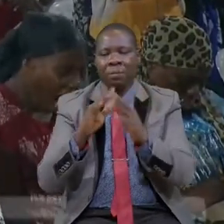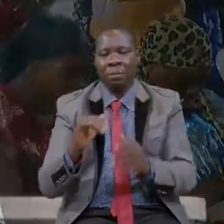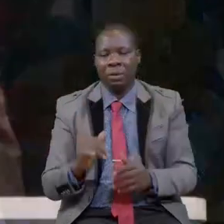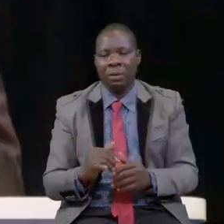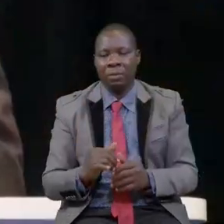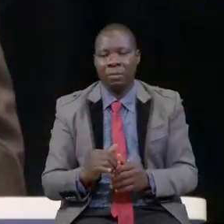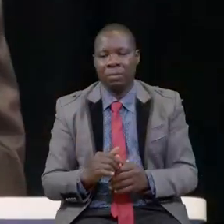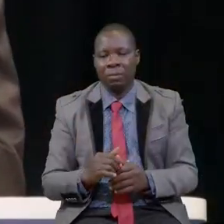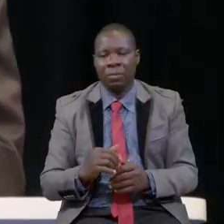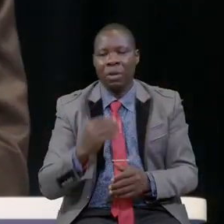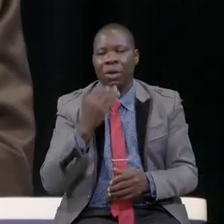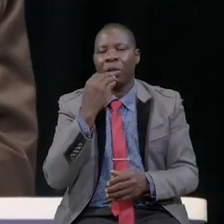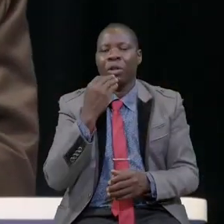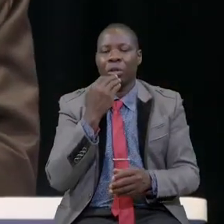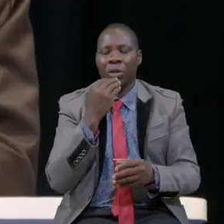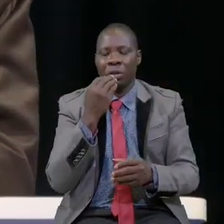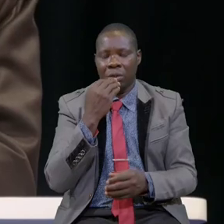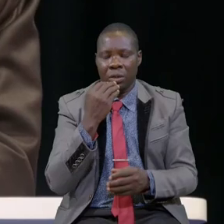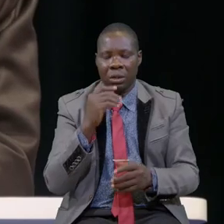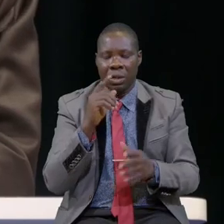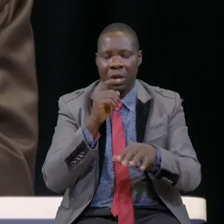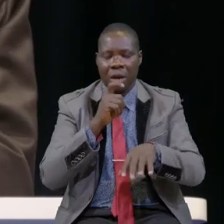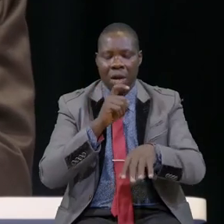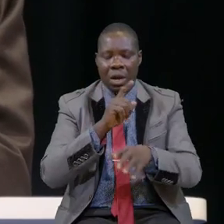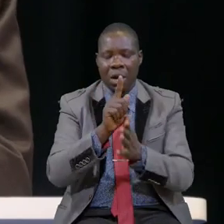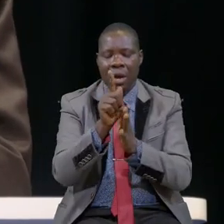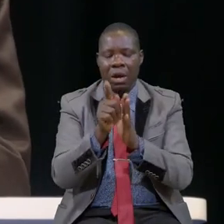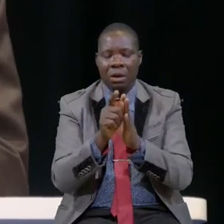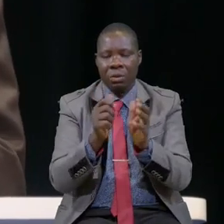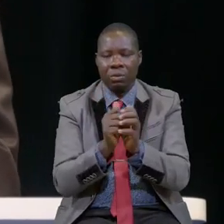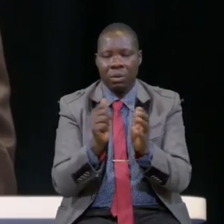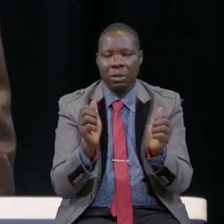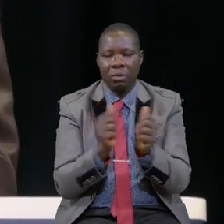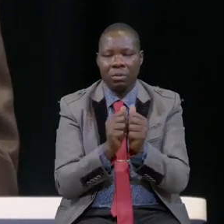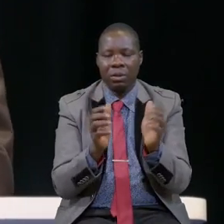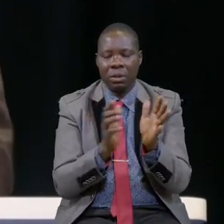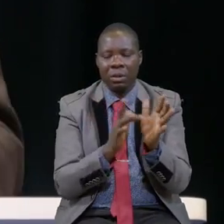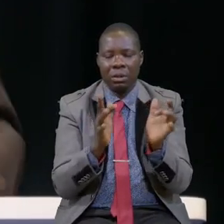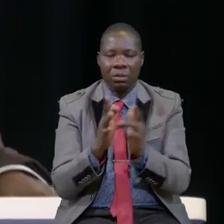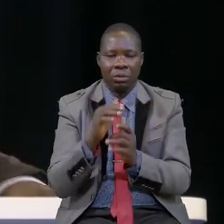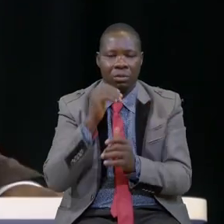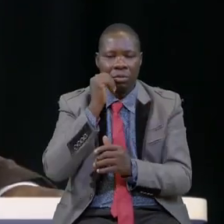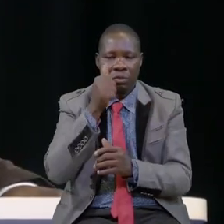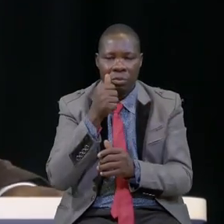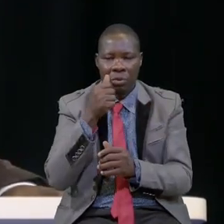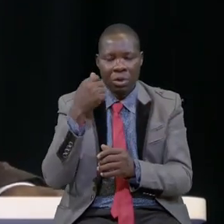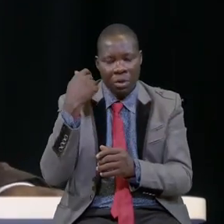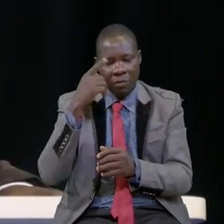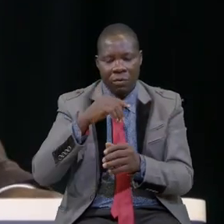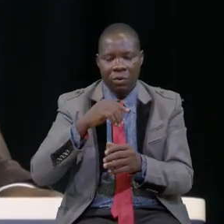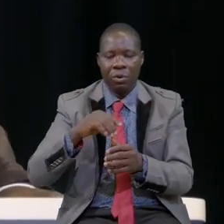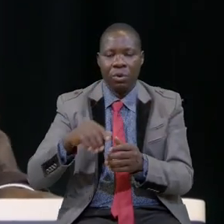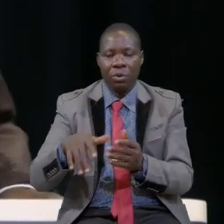une séance spéciale pour ceux qui donneront leur vie au Seigneur au cours de ce